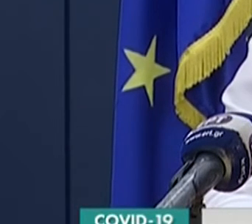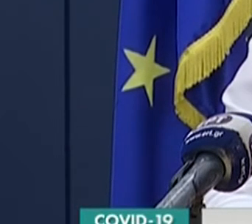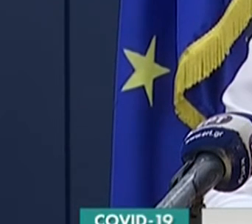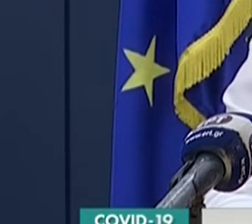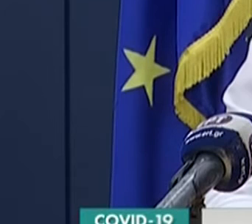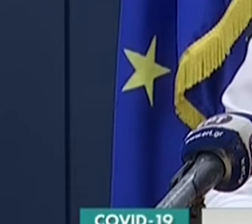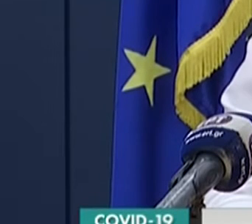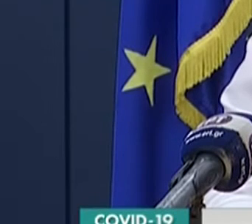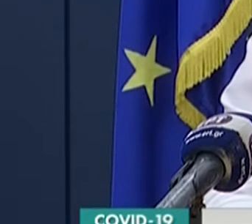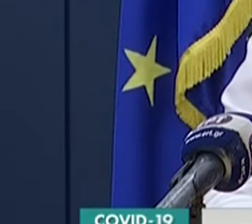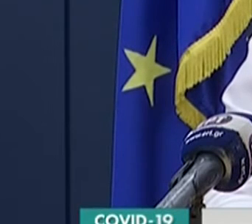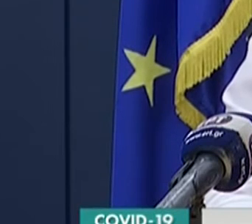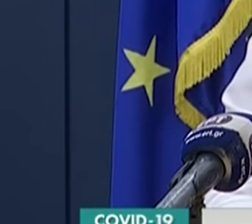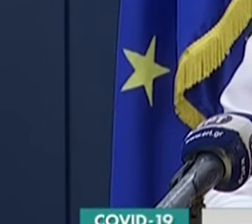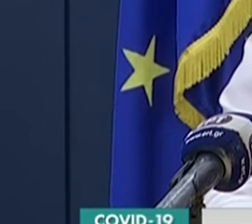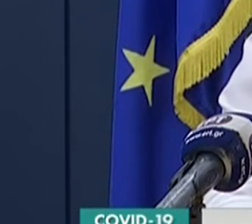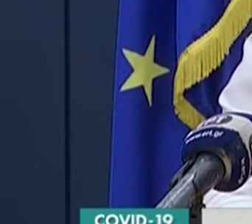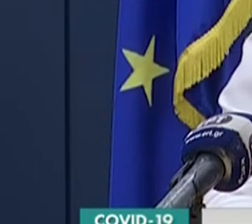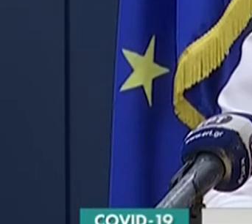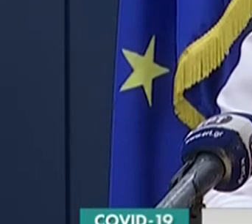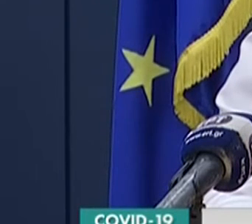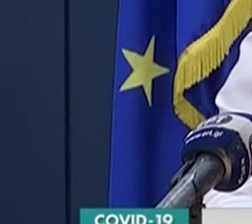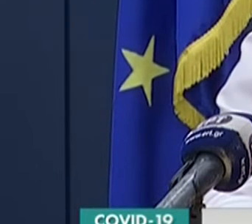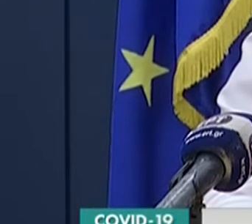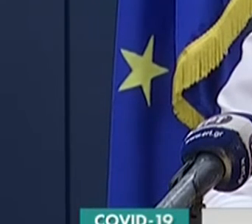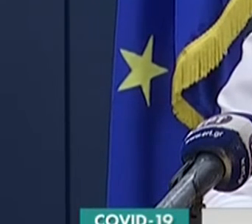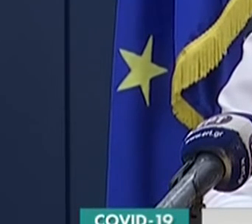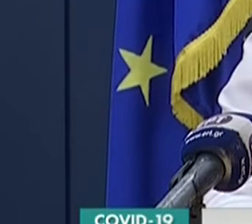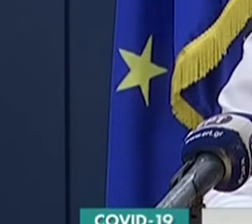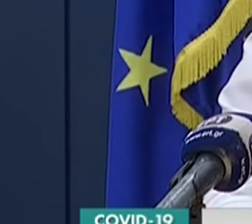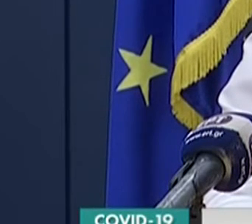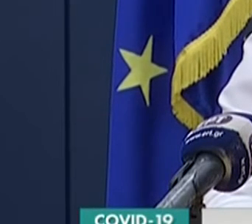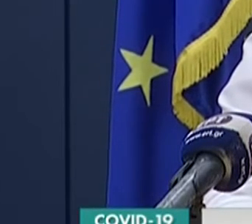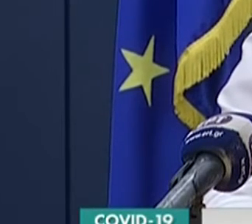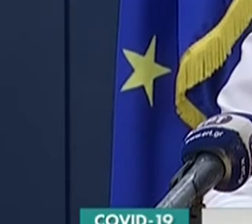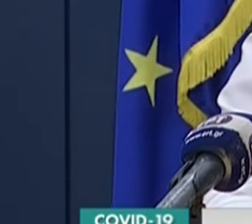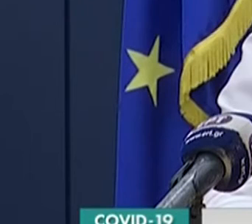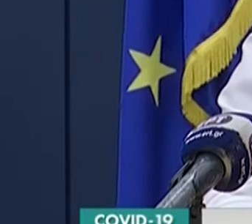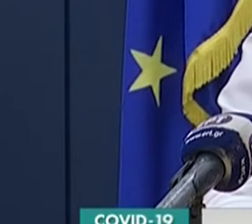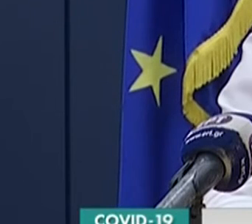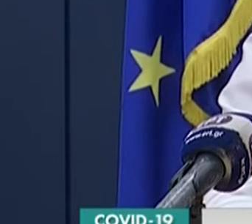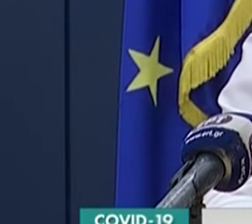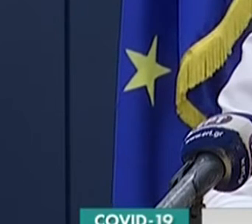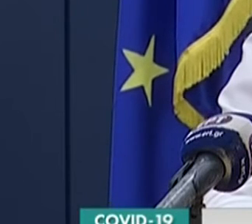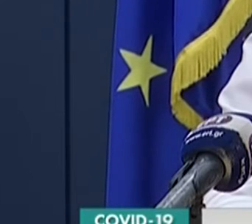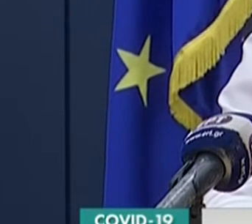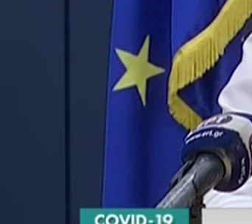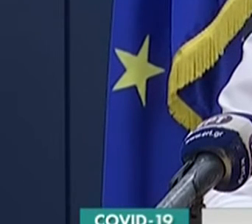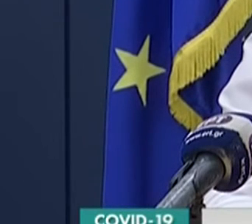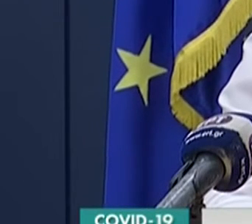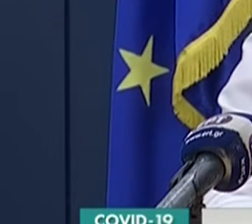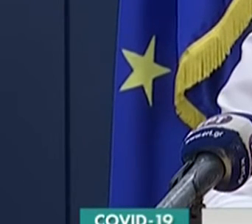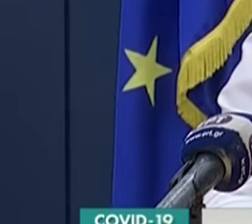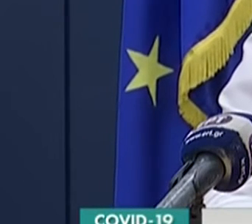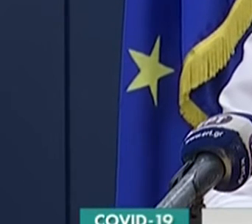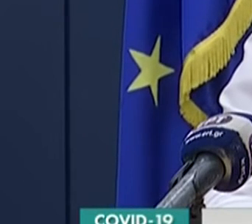συμμετέχουν οι υπεύθυνοι ασφαλείας που διαχειρίζονται τα σχέδια λειτουργίας των κρίσιμων υποδομών της χώρας, όπως ΔΕΗ, ΔΕΔΙΕ,